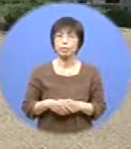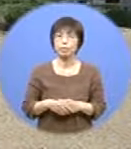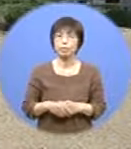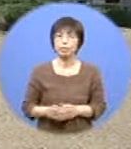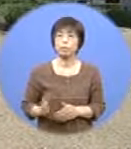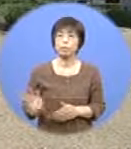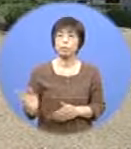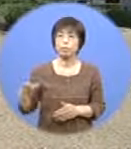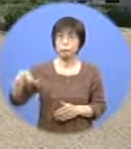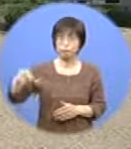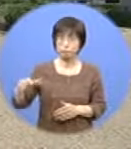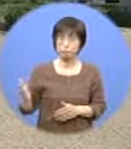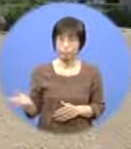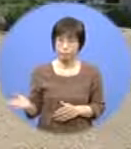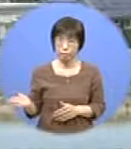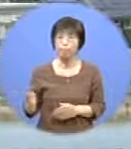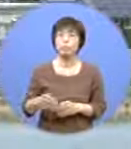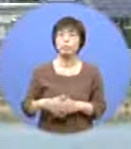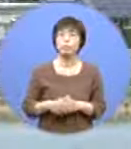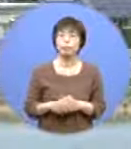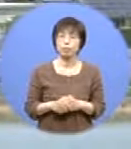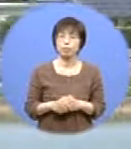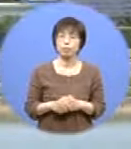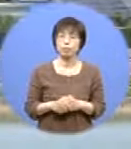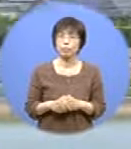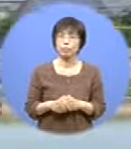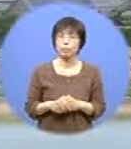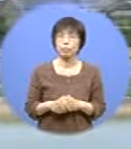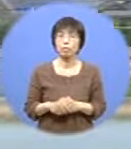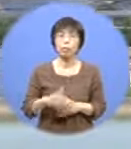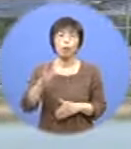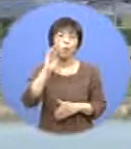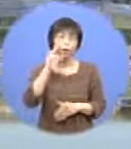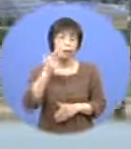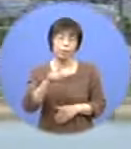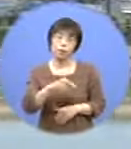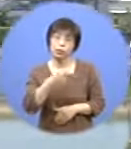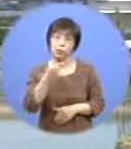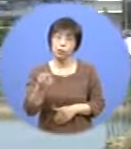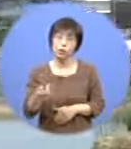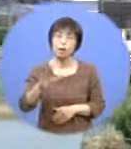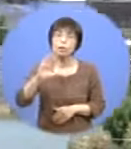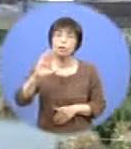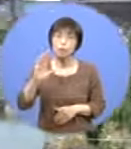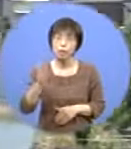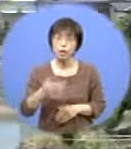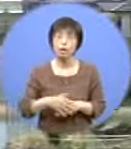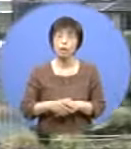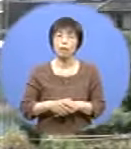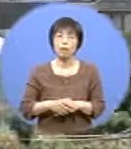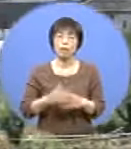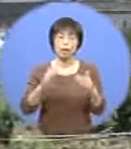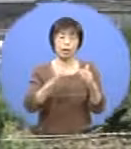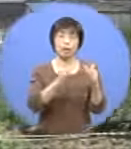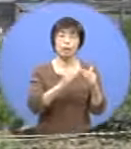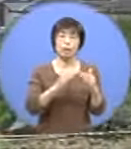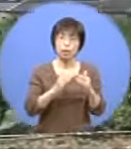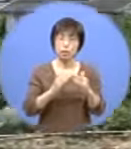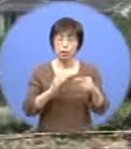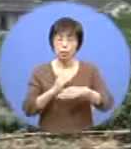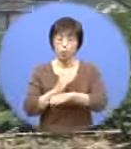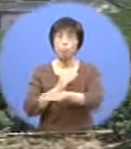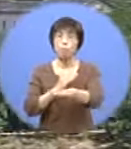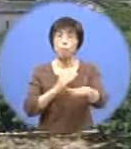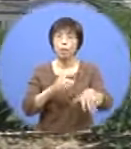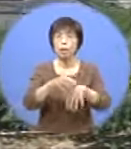こちらは紀の川市岸川町です。和歌山市に隣接していますが、集落の周りには農地が広が